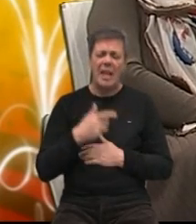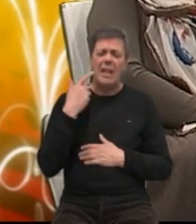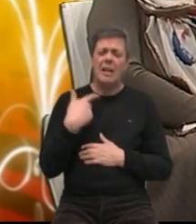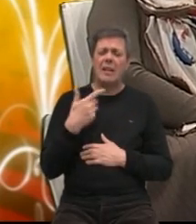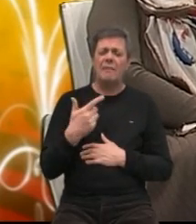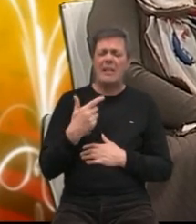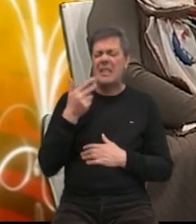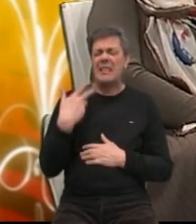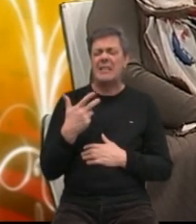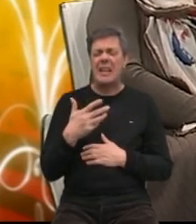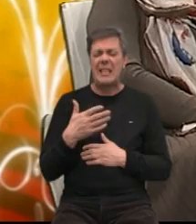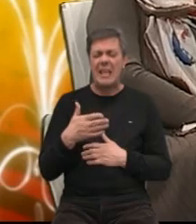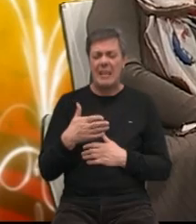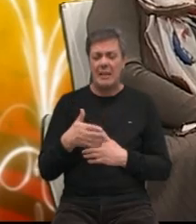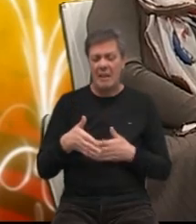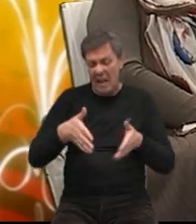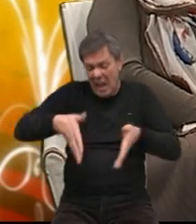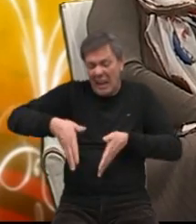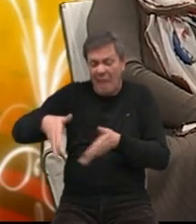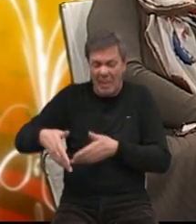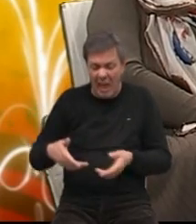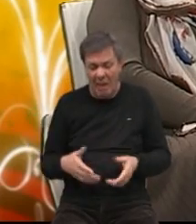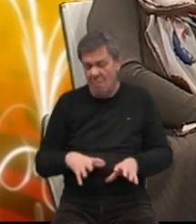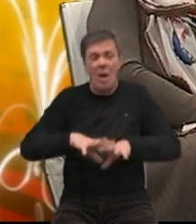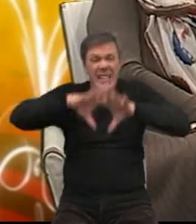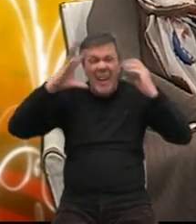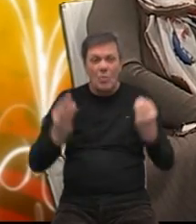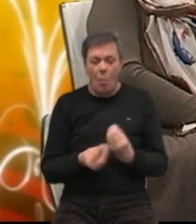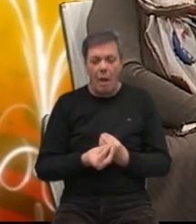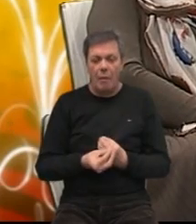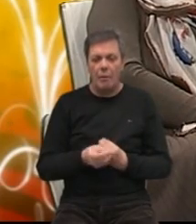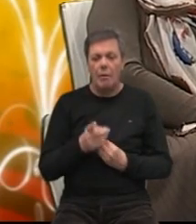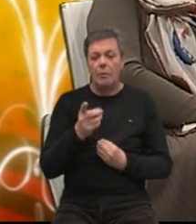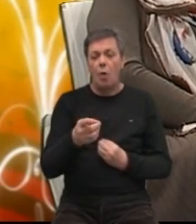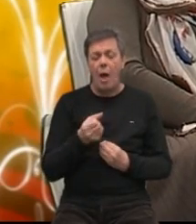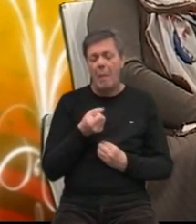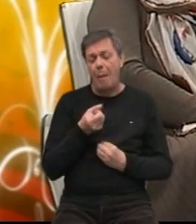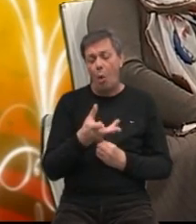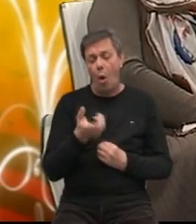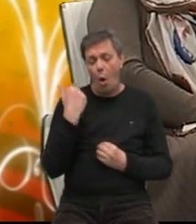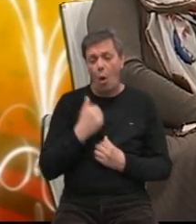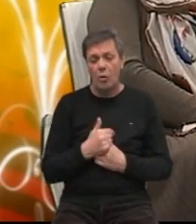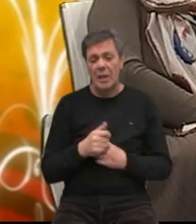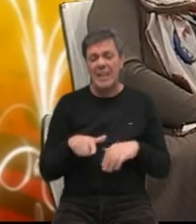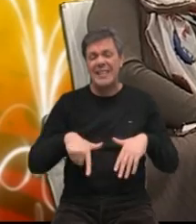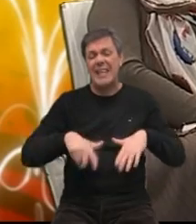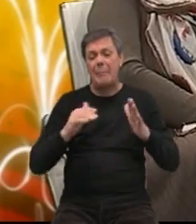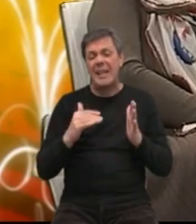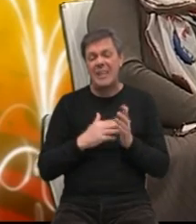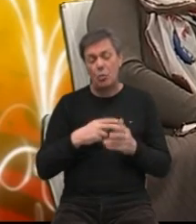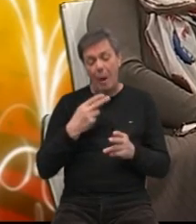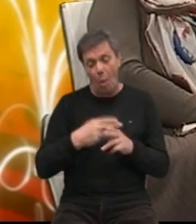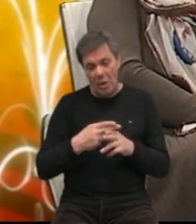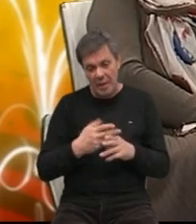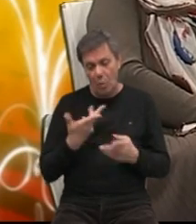20 ili 30 palijativnih kreveta ukupno, to je na broj od 17.000